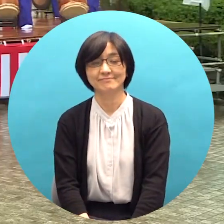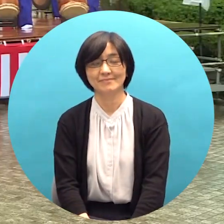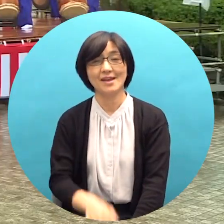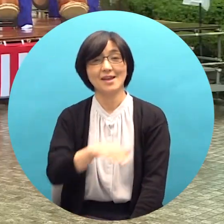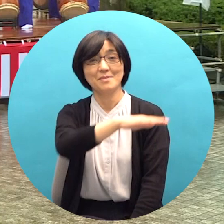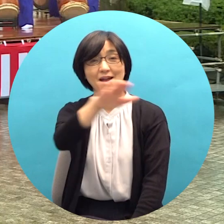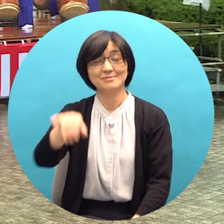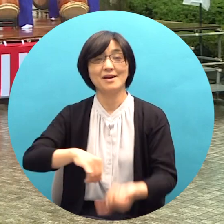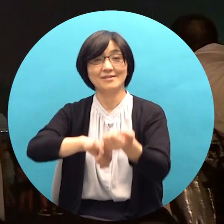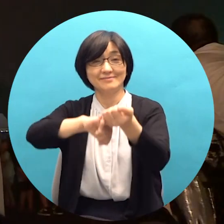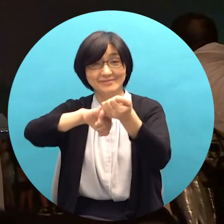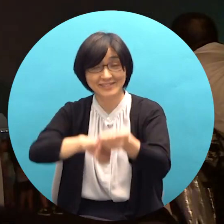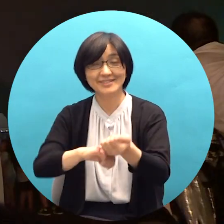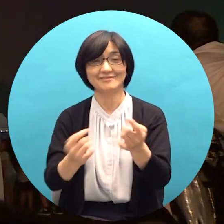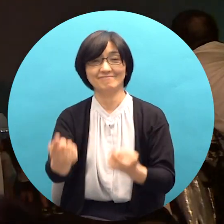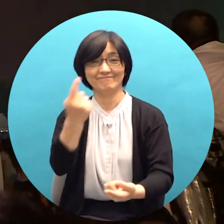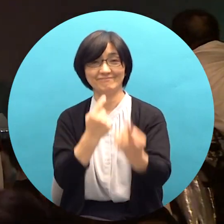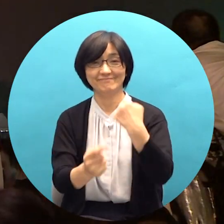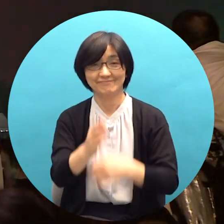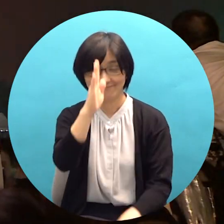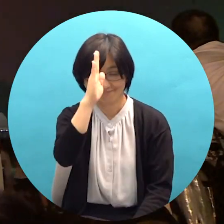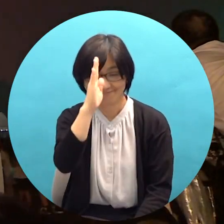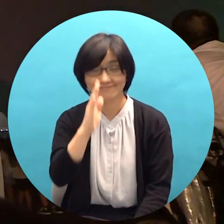皆さんぜひお出かけください。